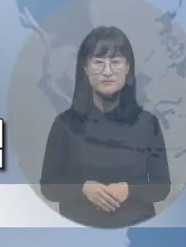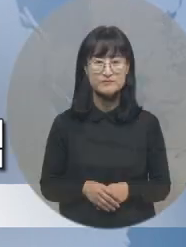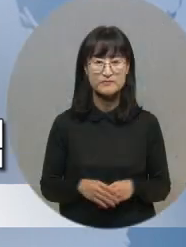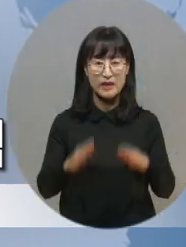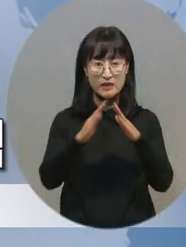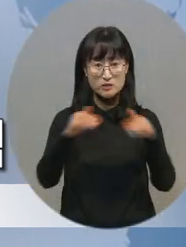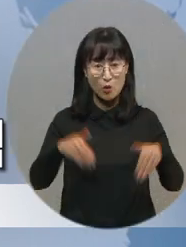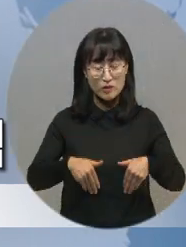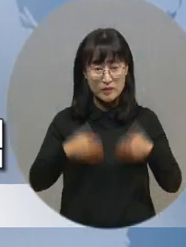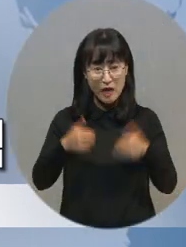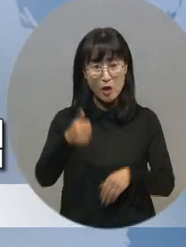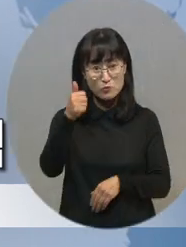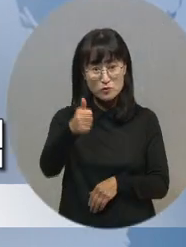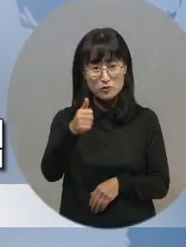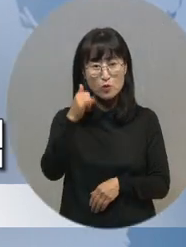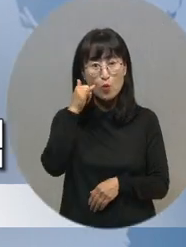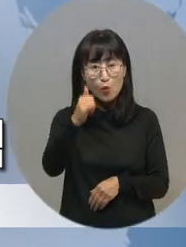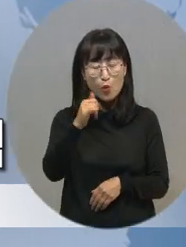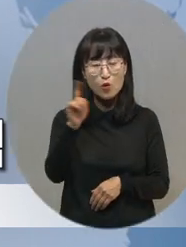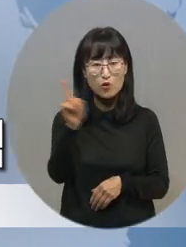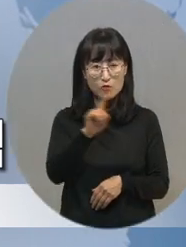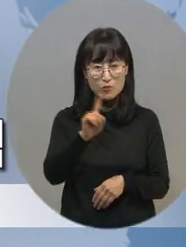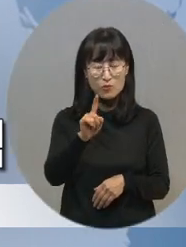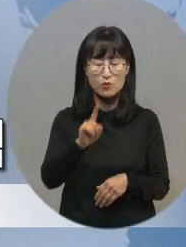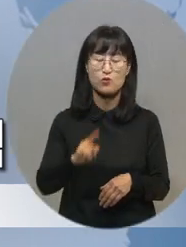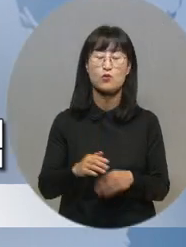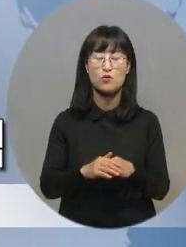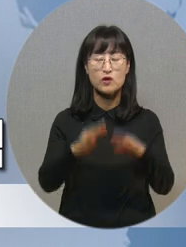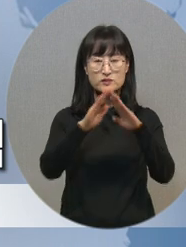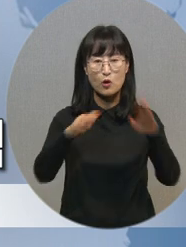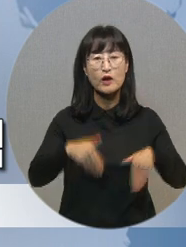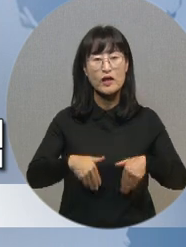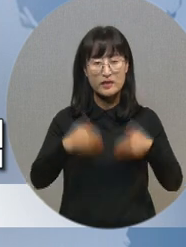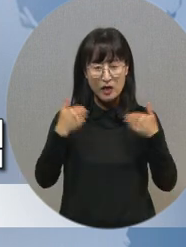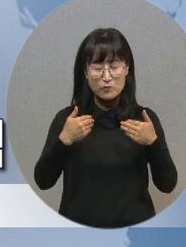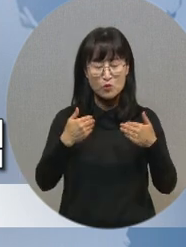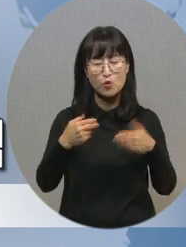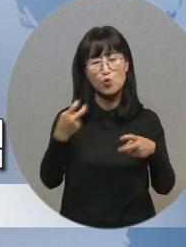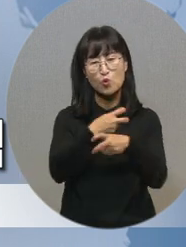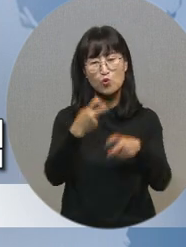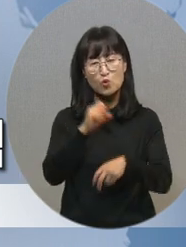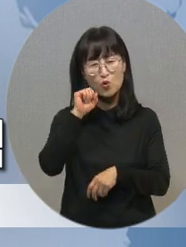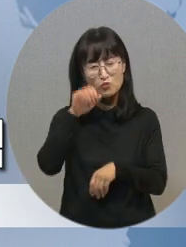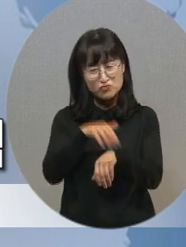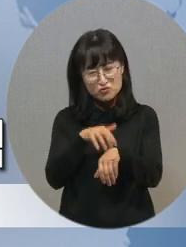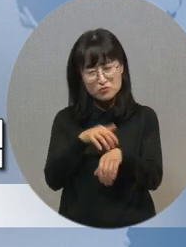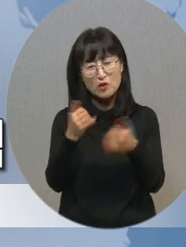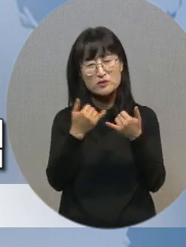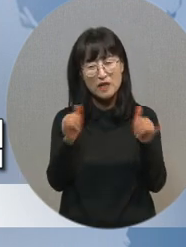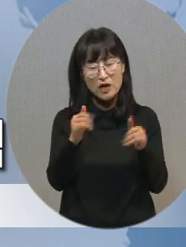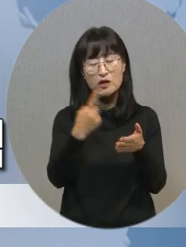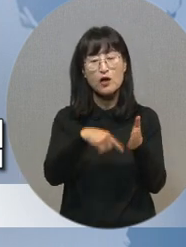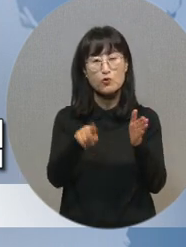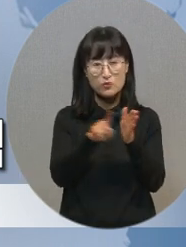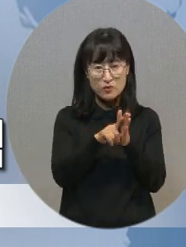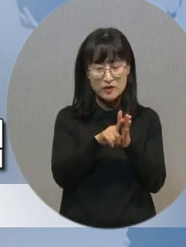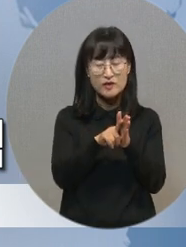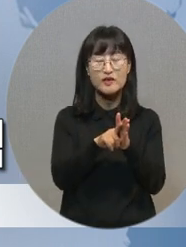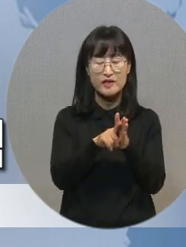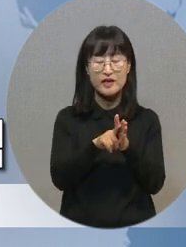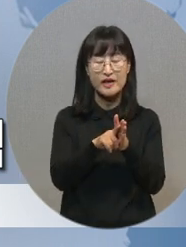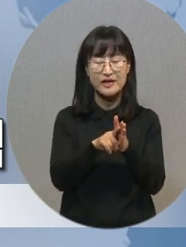전남 으뜸콜은 전라남도 교통약자 콜 서비스의 새 이름입니다. 지난 8월부터 전국 공모를 통해